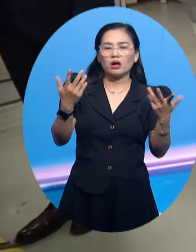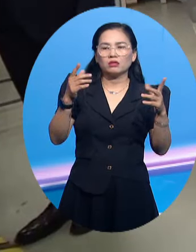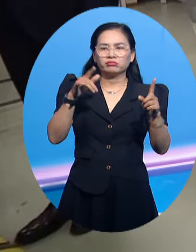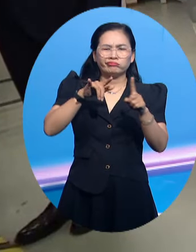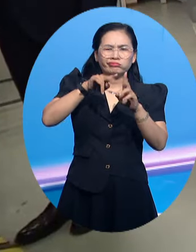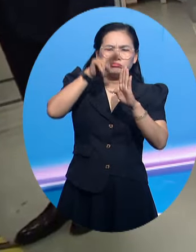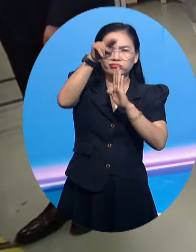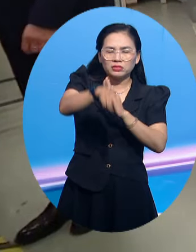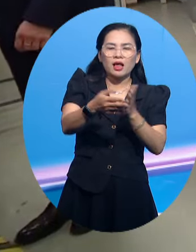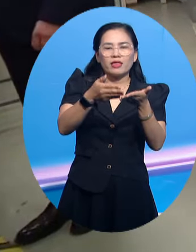năng lượng và tàu chiến I